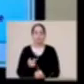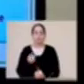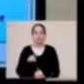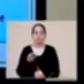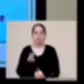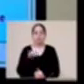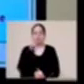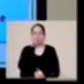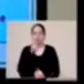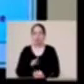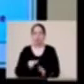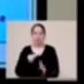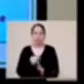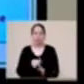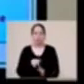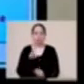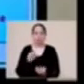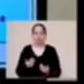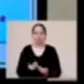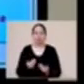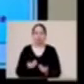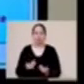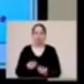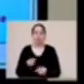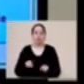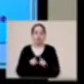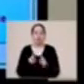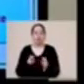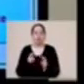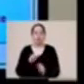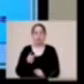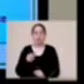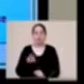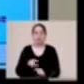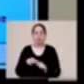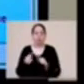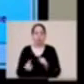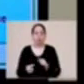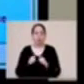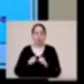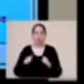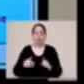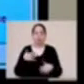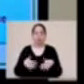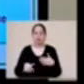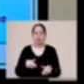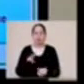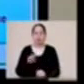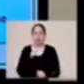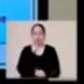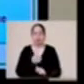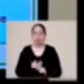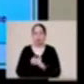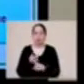Гриф не может нападать на живых животных, так как его когти развиты слабо, но при